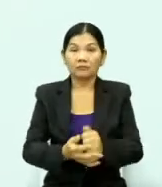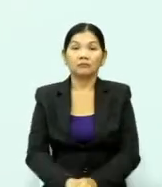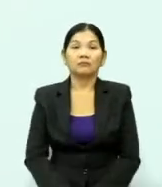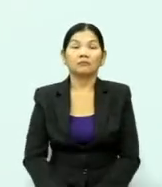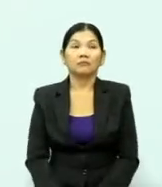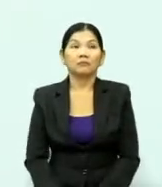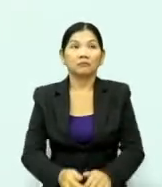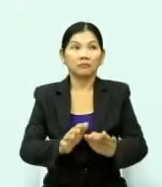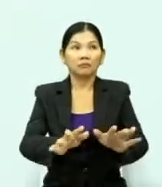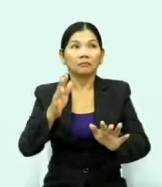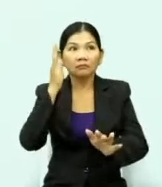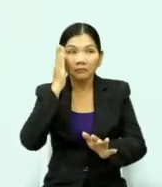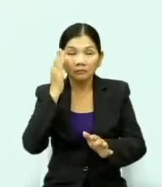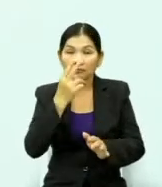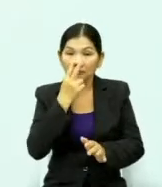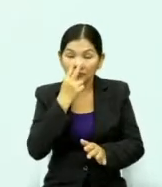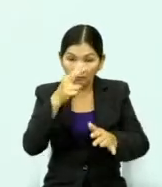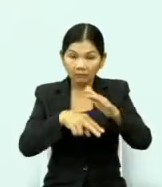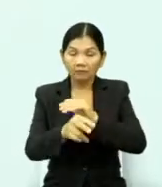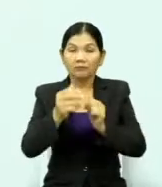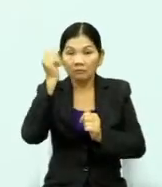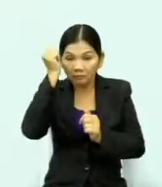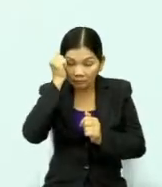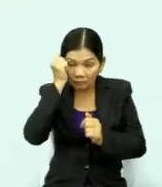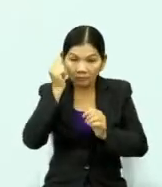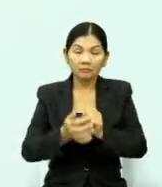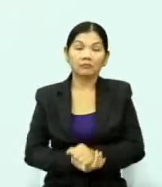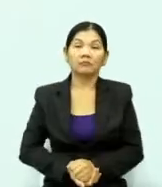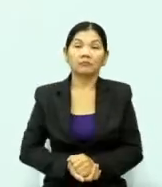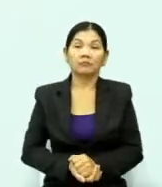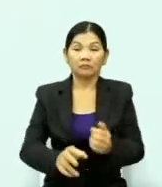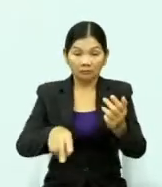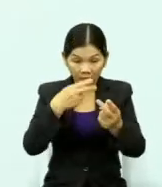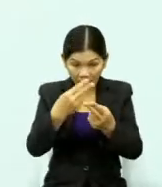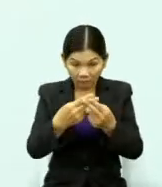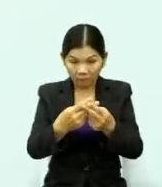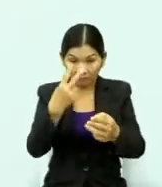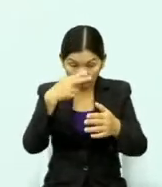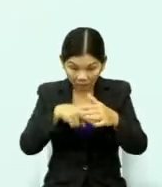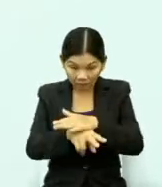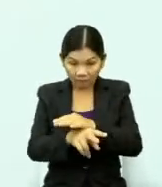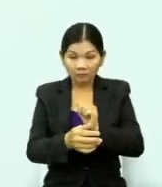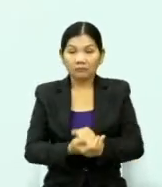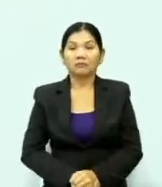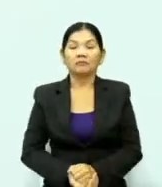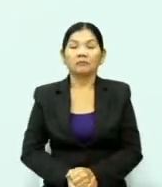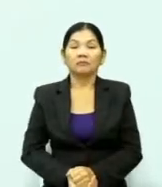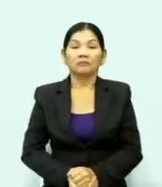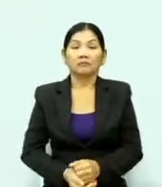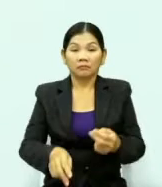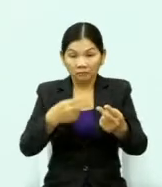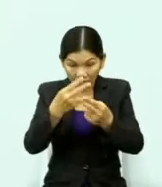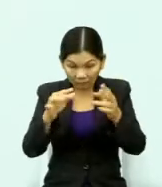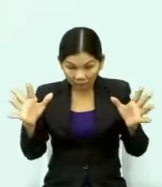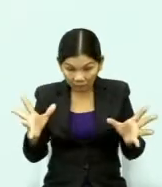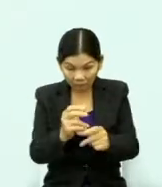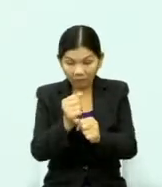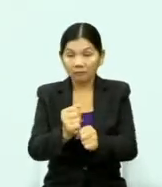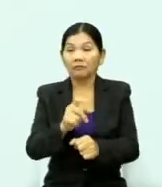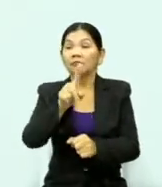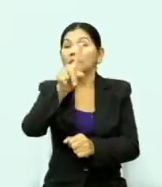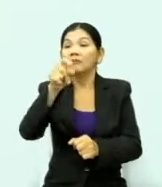Chà lại con tự tiên rồi hai con chấm. Chà, chùm lái rồi bọc con tự tiên phong con ná. Nhắc tới đại dương ăn chóp. Nè cổ